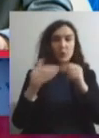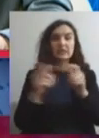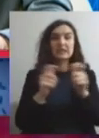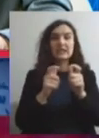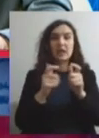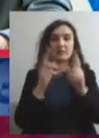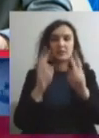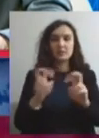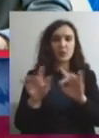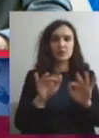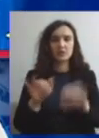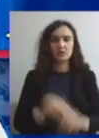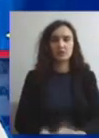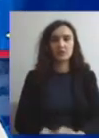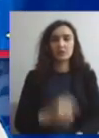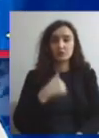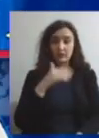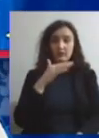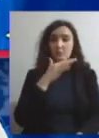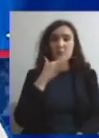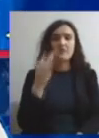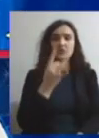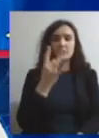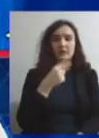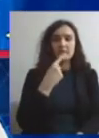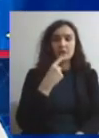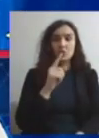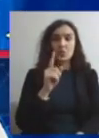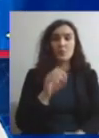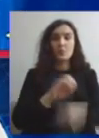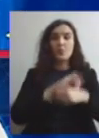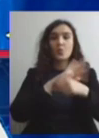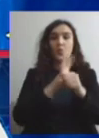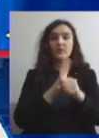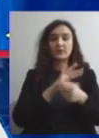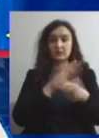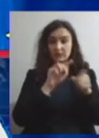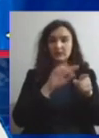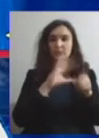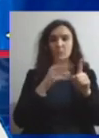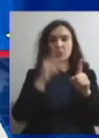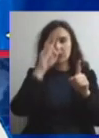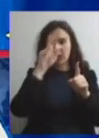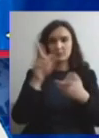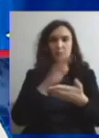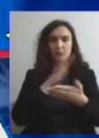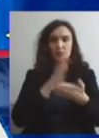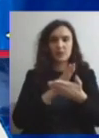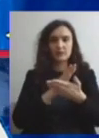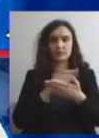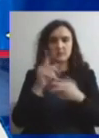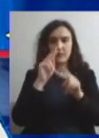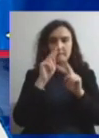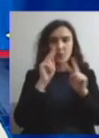ჩვენ არაერთხელ ვთქვით, რომ COVID-თან მიმართებაში ზოგადად სახელმწიფოს აქვს აღებული მონიტორინგი